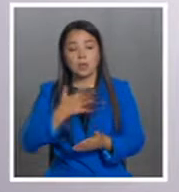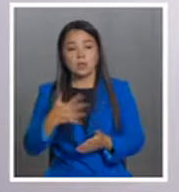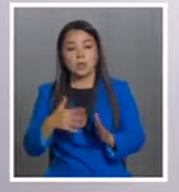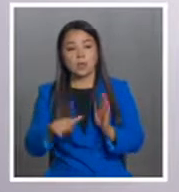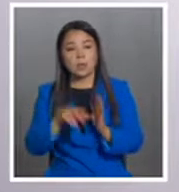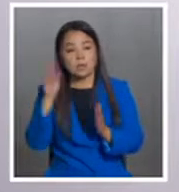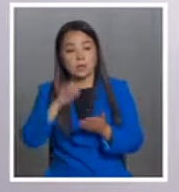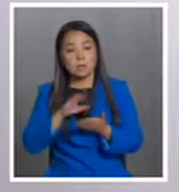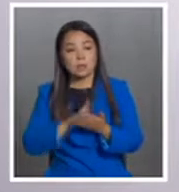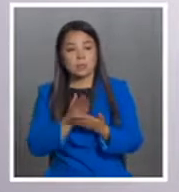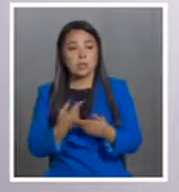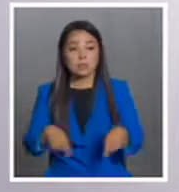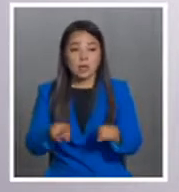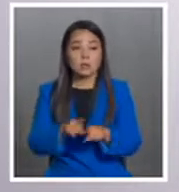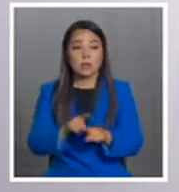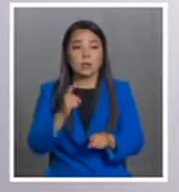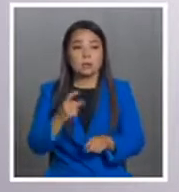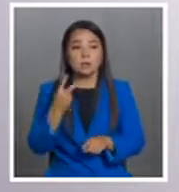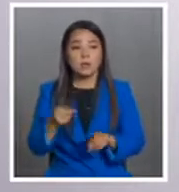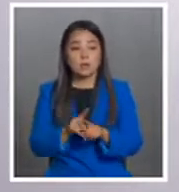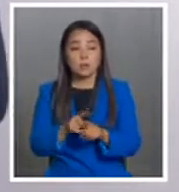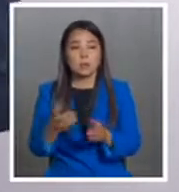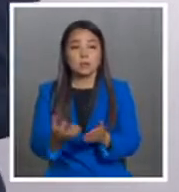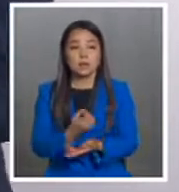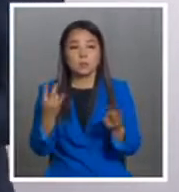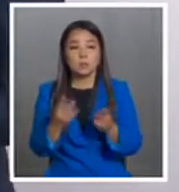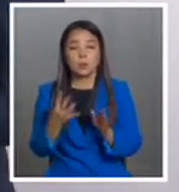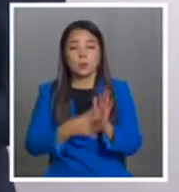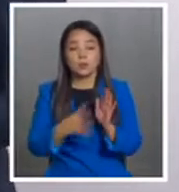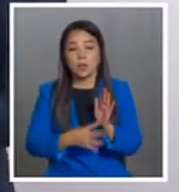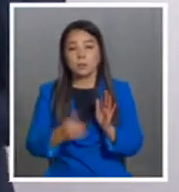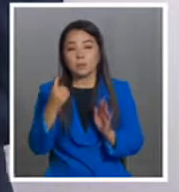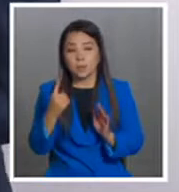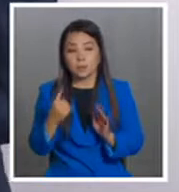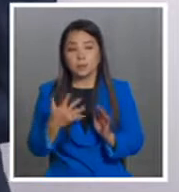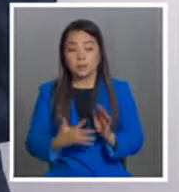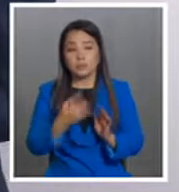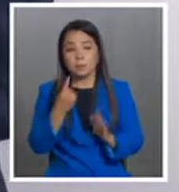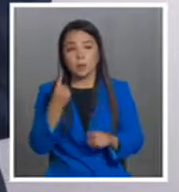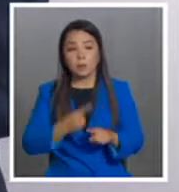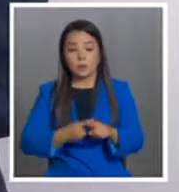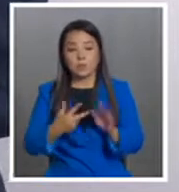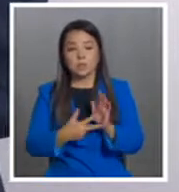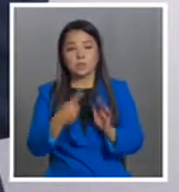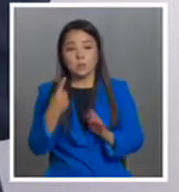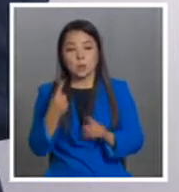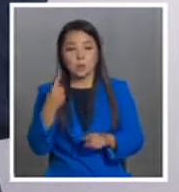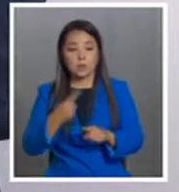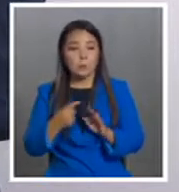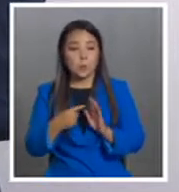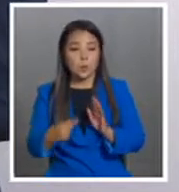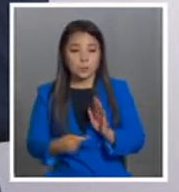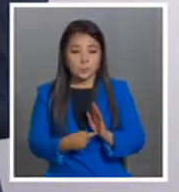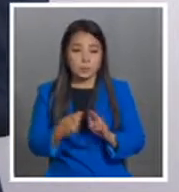шығады. Дәл осылай x2-ні де табу үшін біз 91-ді 5-тен 1 мен 8-ден 1-дің қосындысына бөліп,